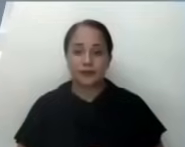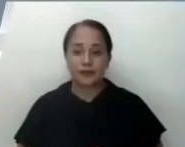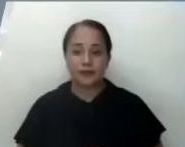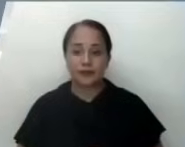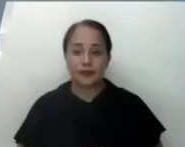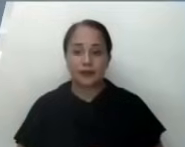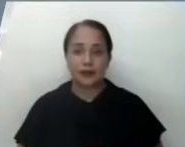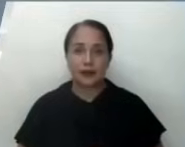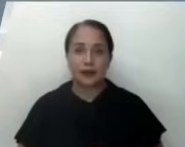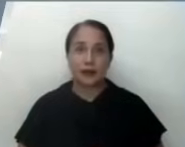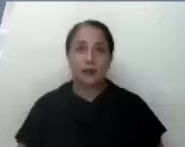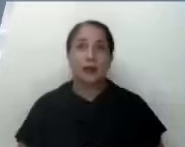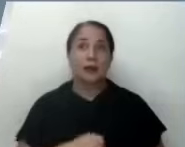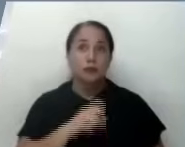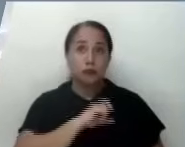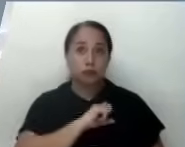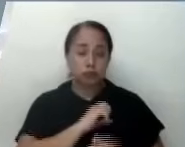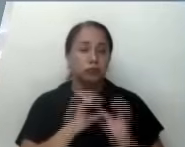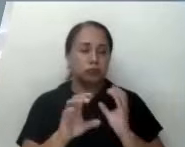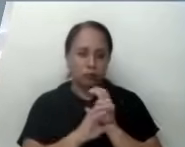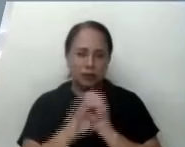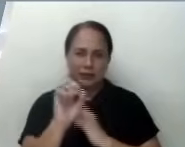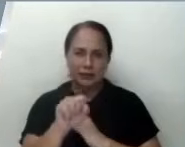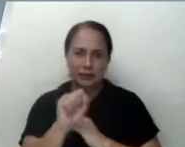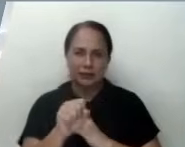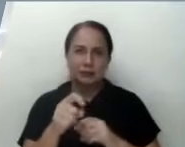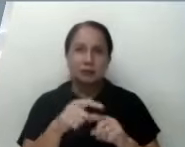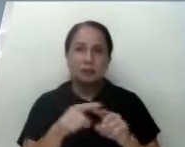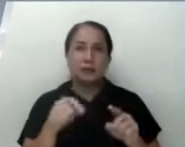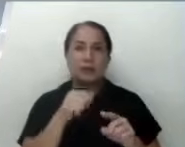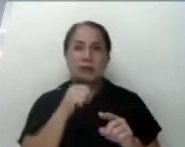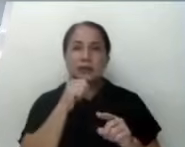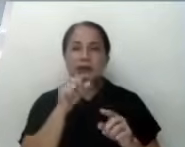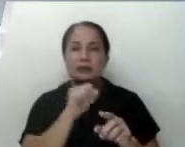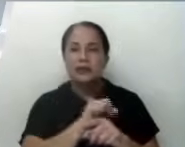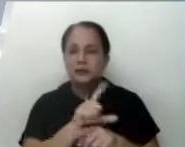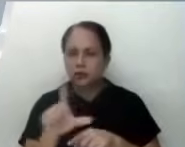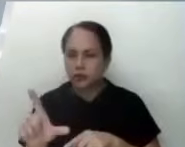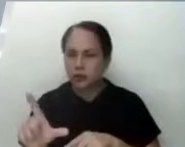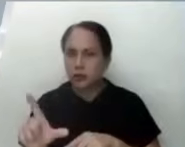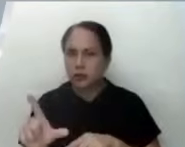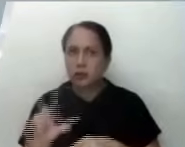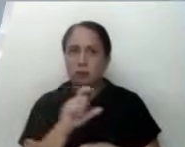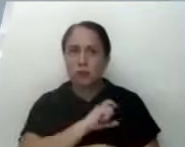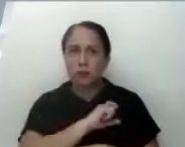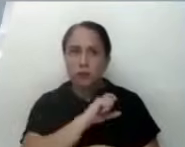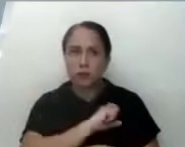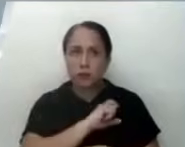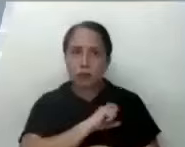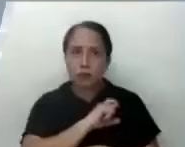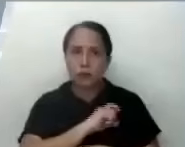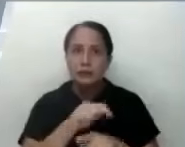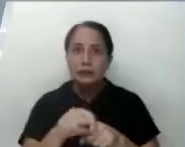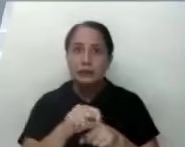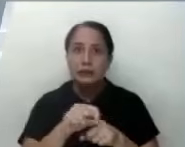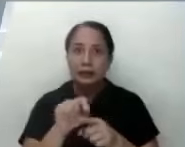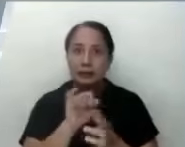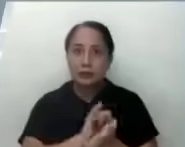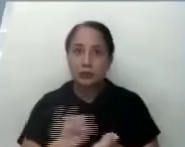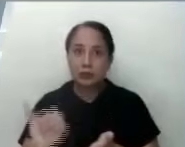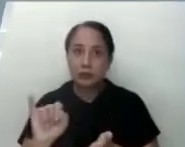Police car siya, pero nakasign po siya sa National Police Training Institute,